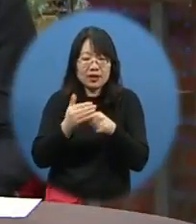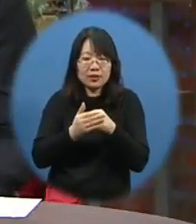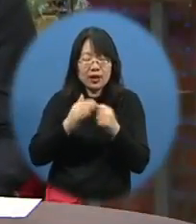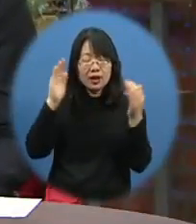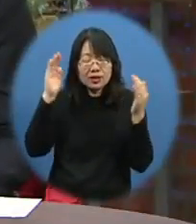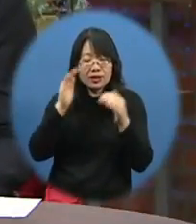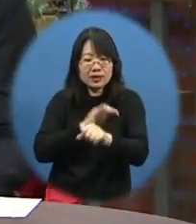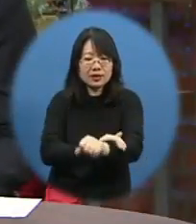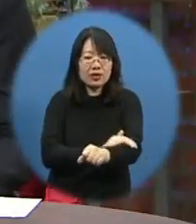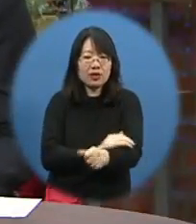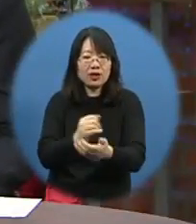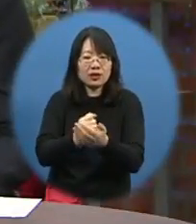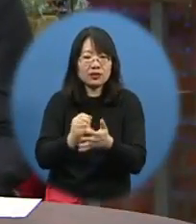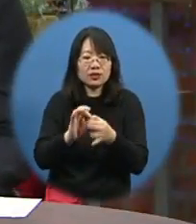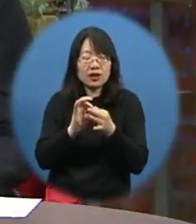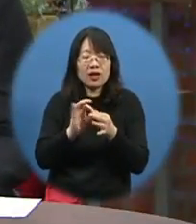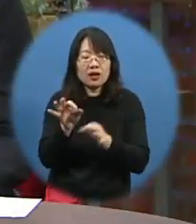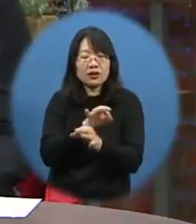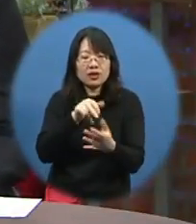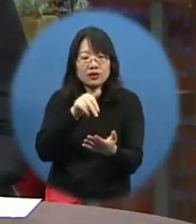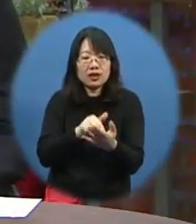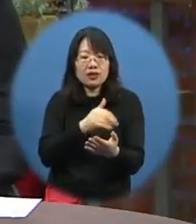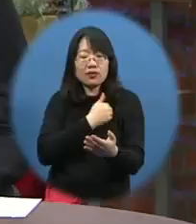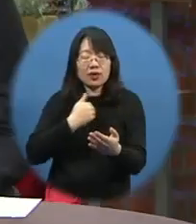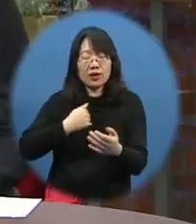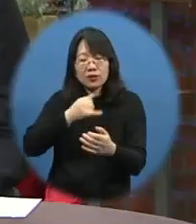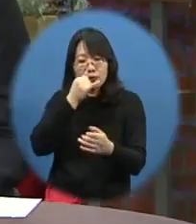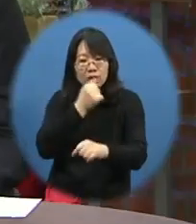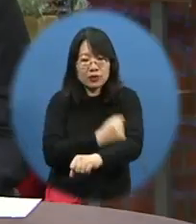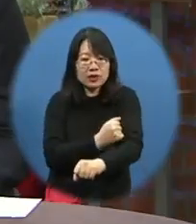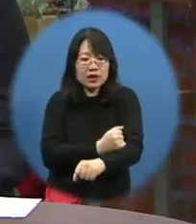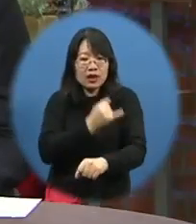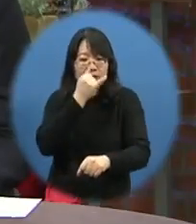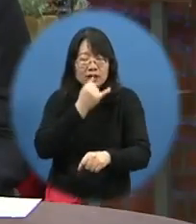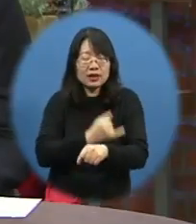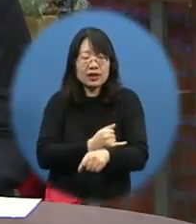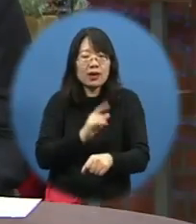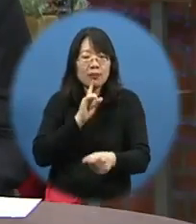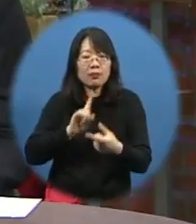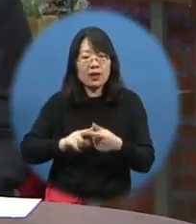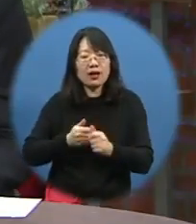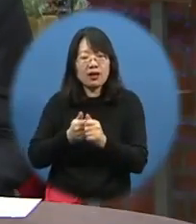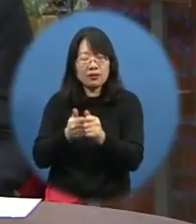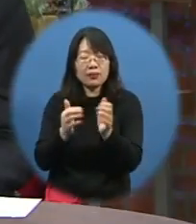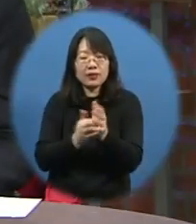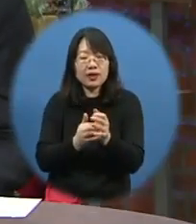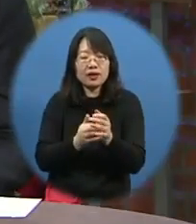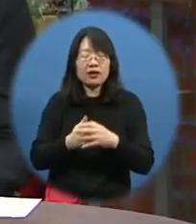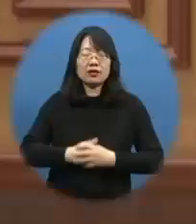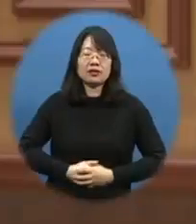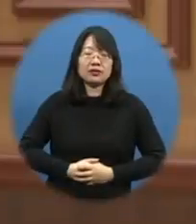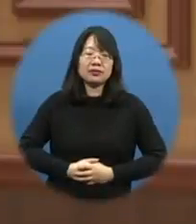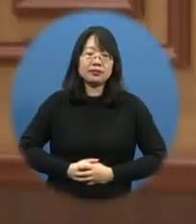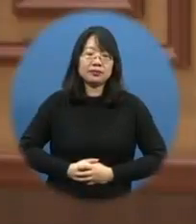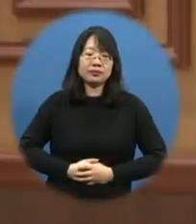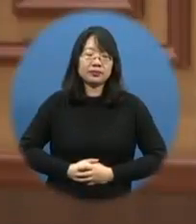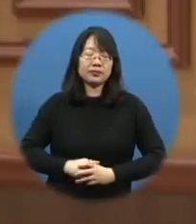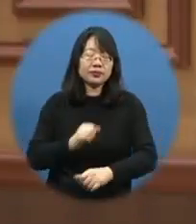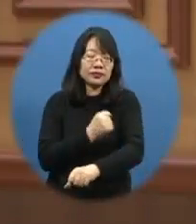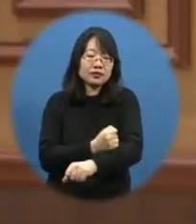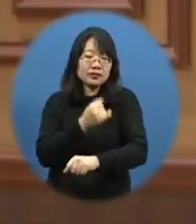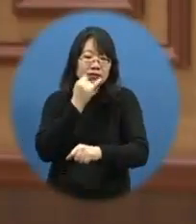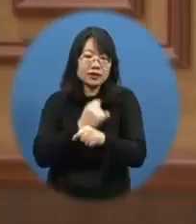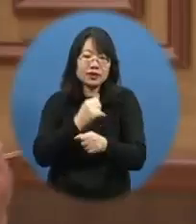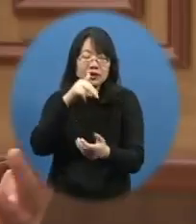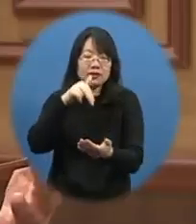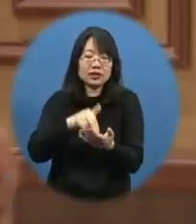직업을 갖는으로써 경제적으로 당당해지고 기여할 수 있기 때문에 있다는 얘기지 않습니까? 그 기여할 수